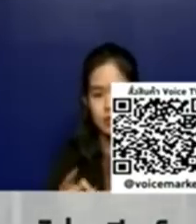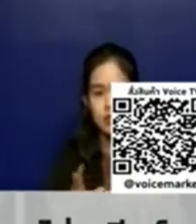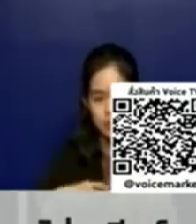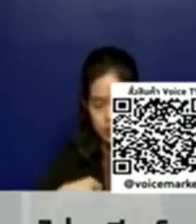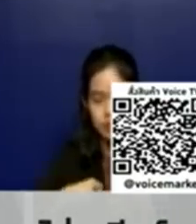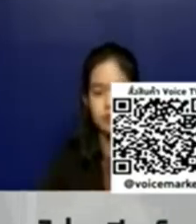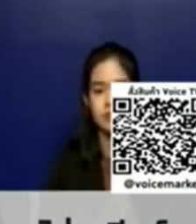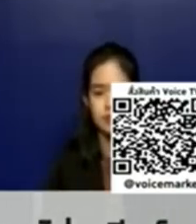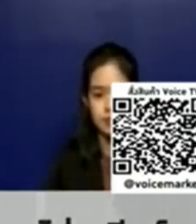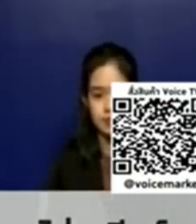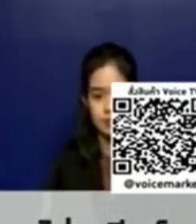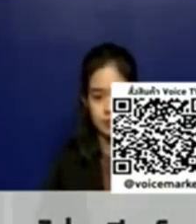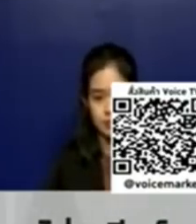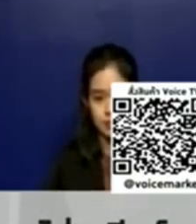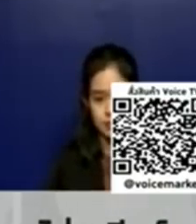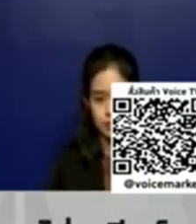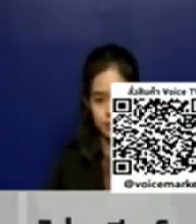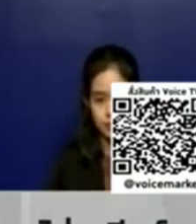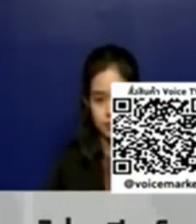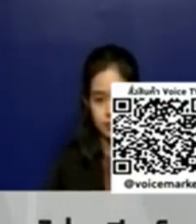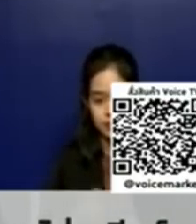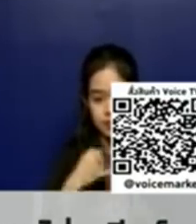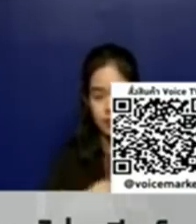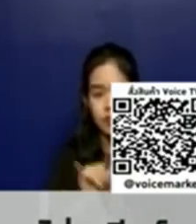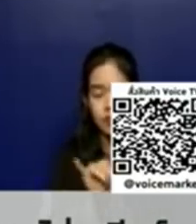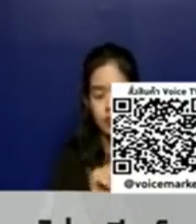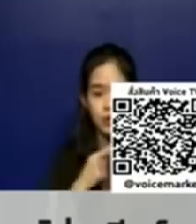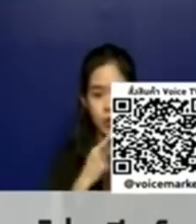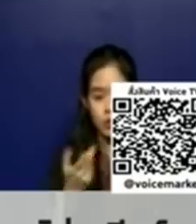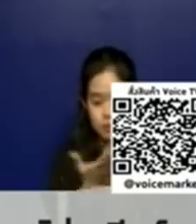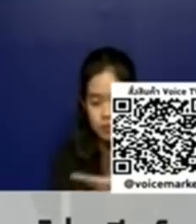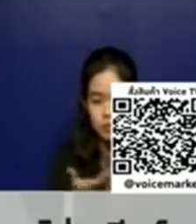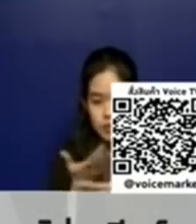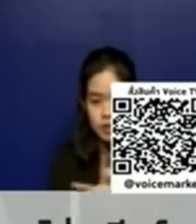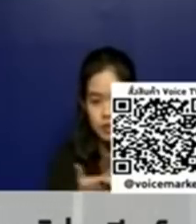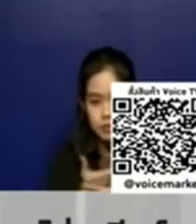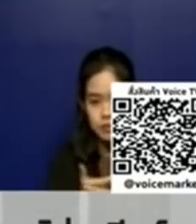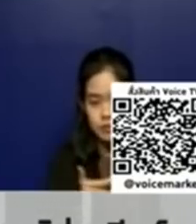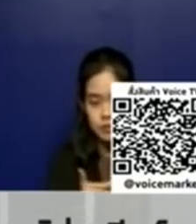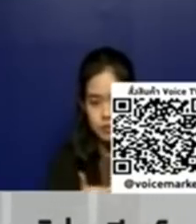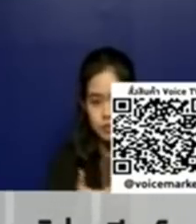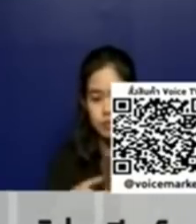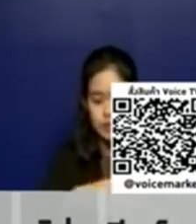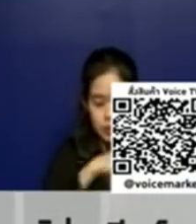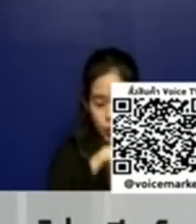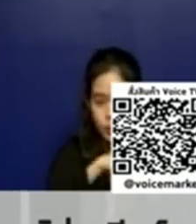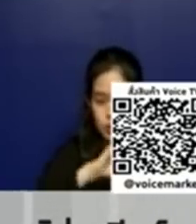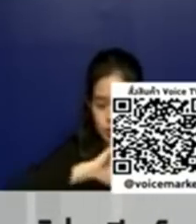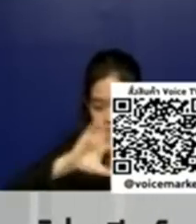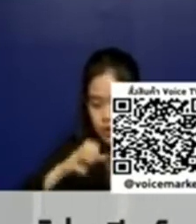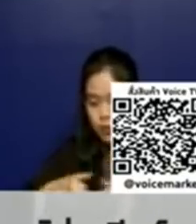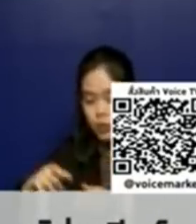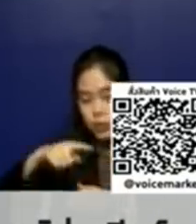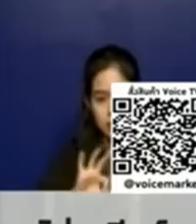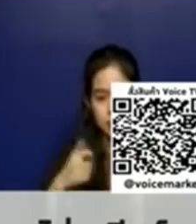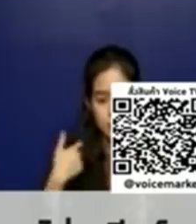ทำ ก็เห็นประกาศอย ู่ที่ผ่านมาก็คือไม่ได้ทำอะไรแหละนะ มันทำไม่ได้ไงมันทำไม่ได้เพราะเขาไม่ทำ ฮะแล้วก็มี